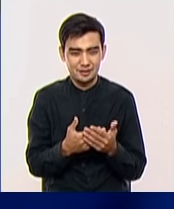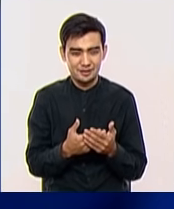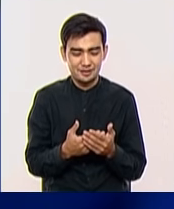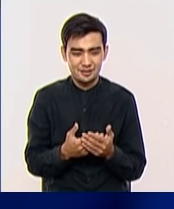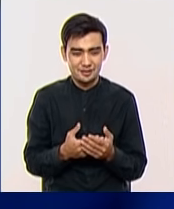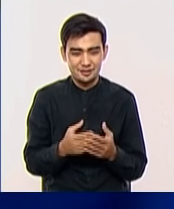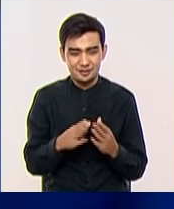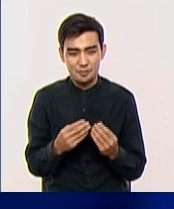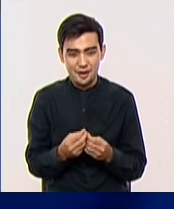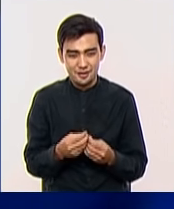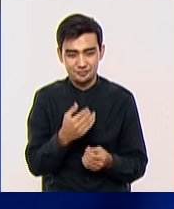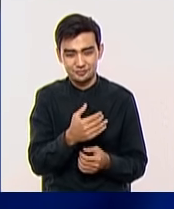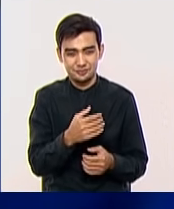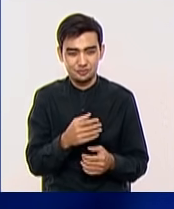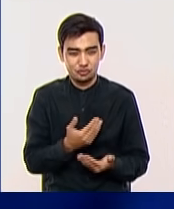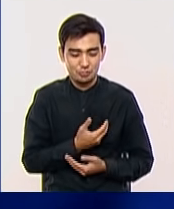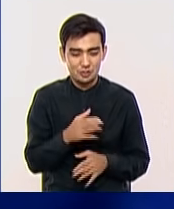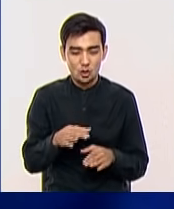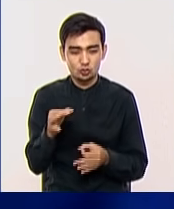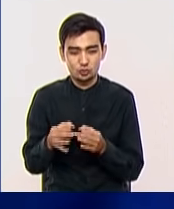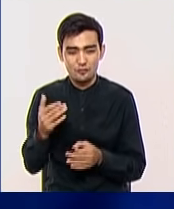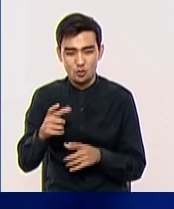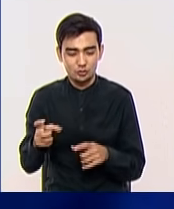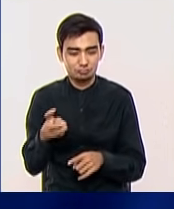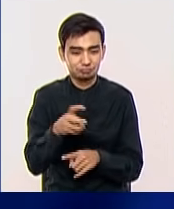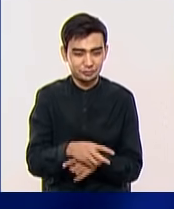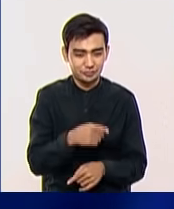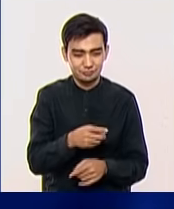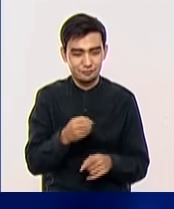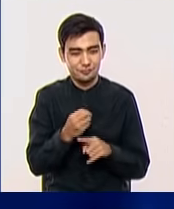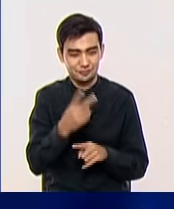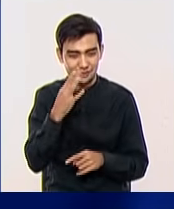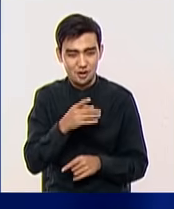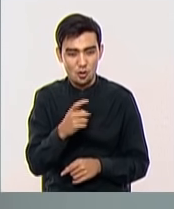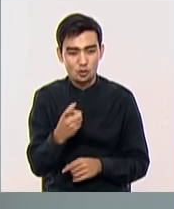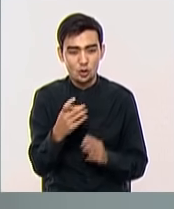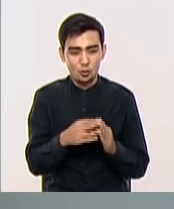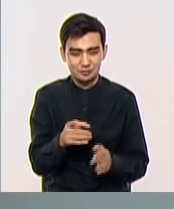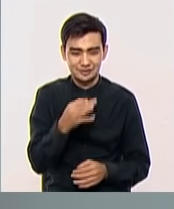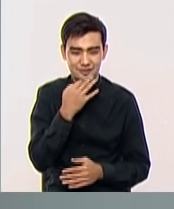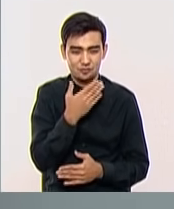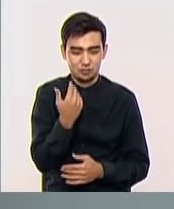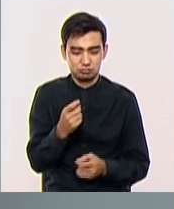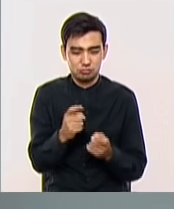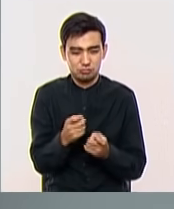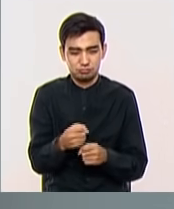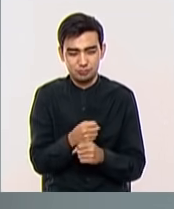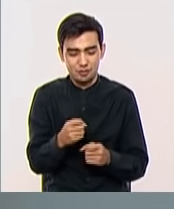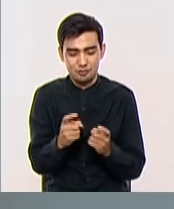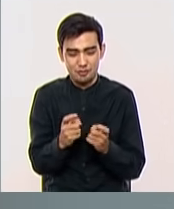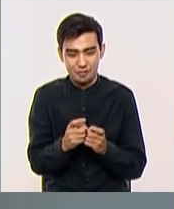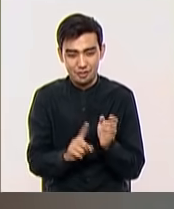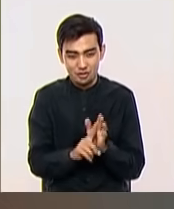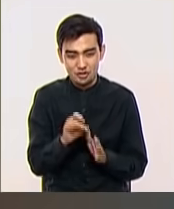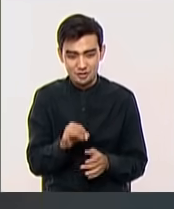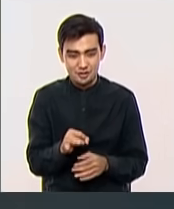здесь домой пришли судоисполнители по решению суда для выселения. Но, видимо, хозяину дома это не понравилось. Завязалась ссорка. Ссора,